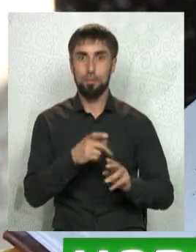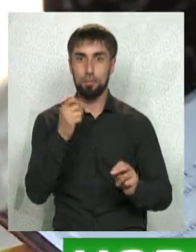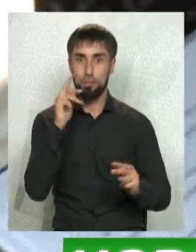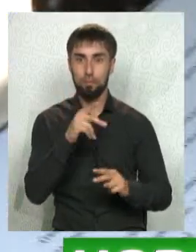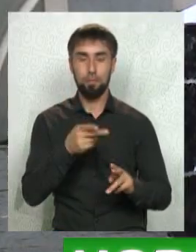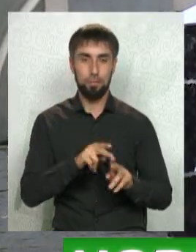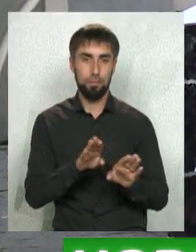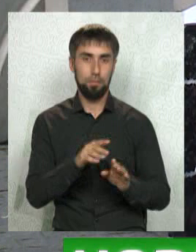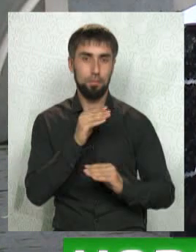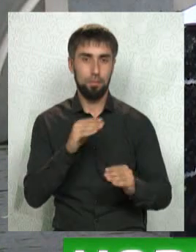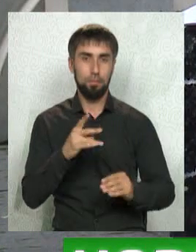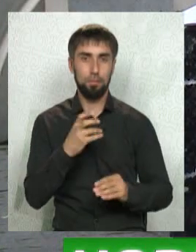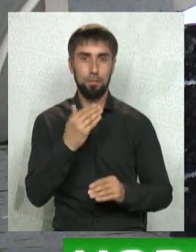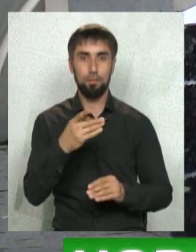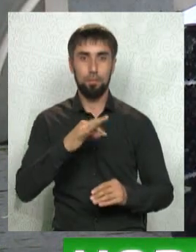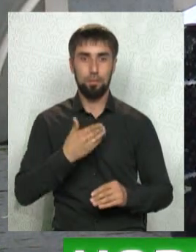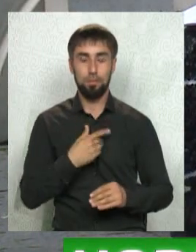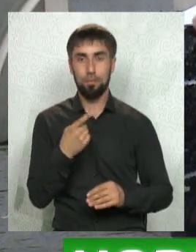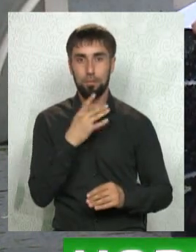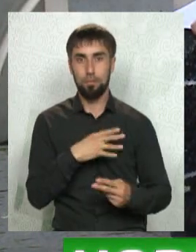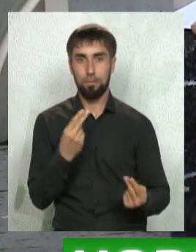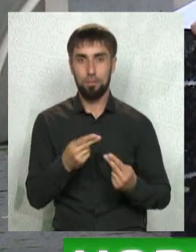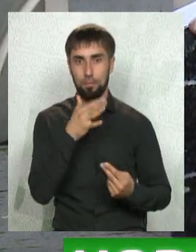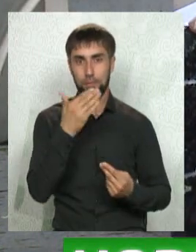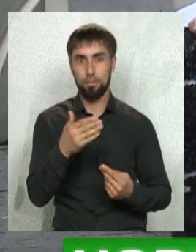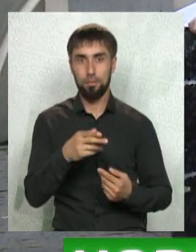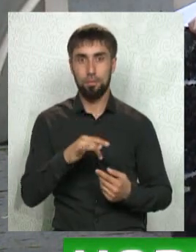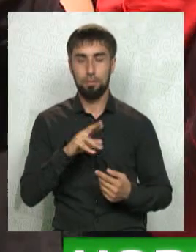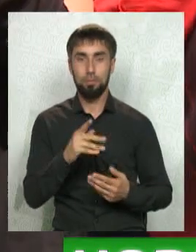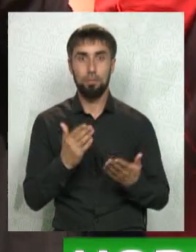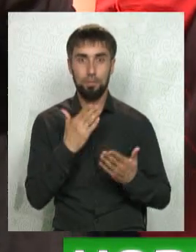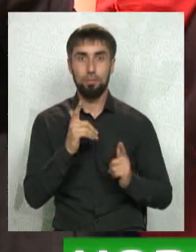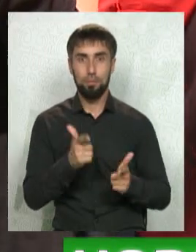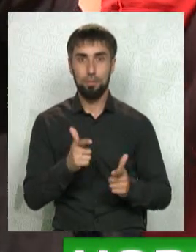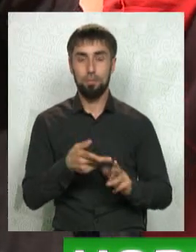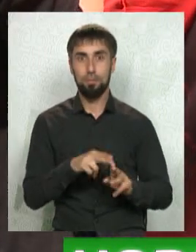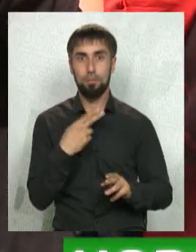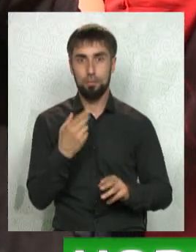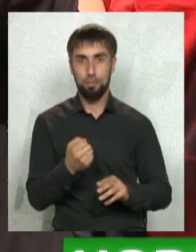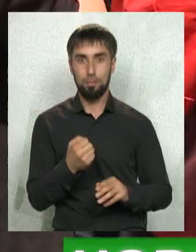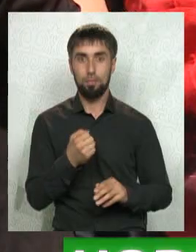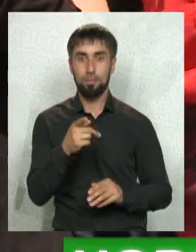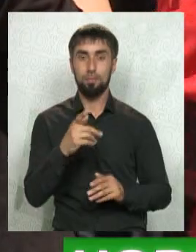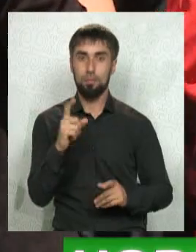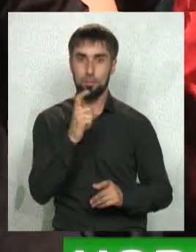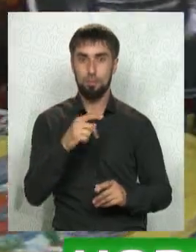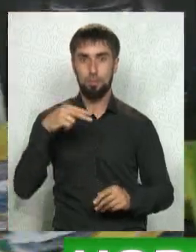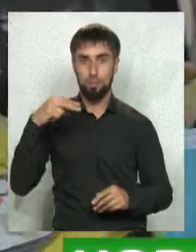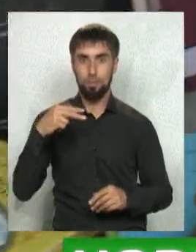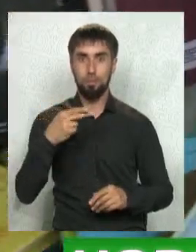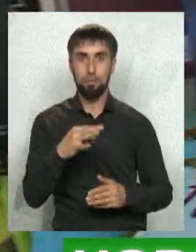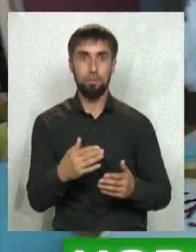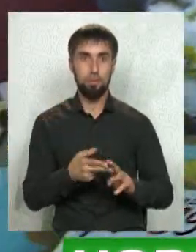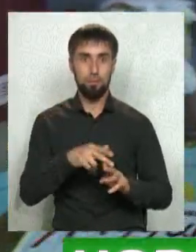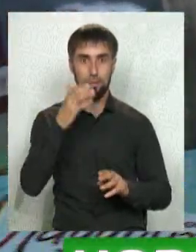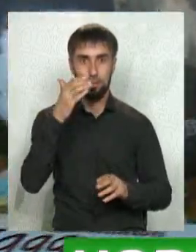звука. Тишина – это уже не про нас, отшучиваются библиотекари. А читатели согласно кивают. От новинок художественной литературы до